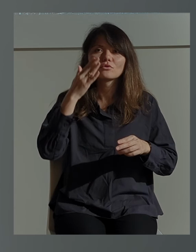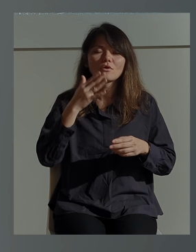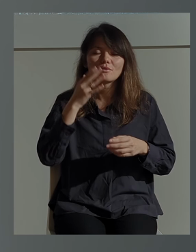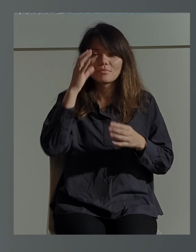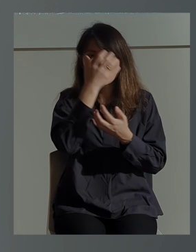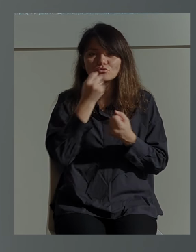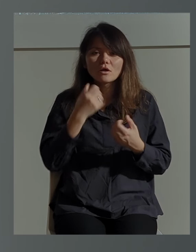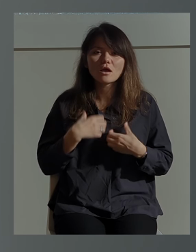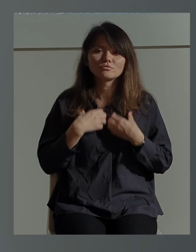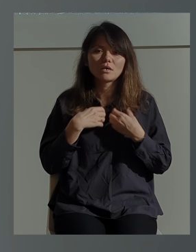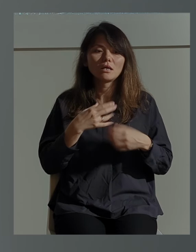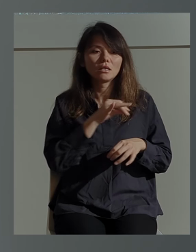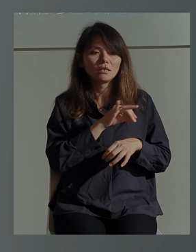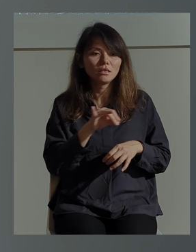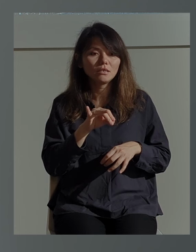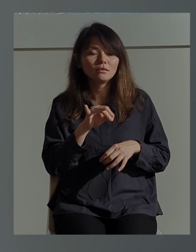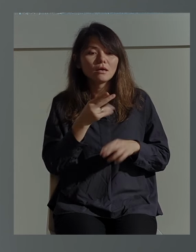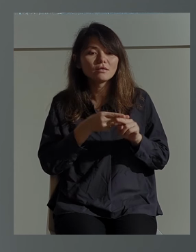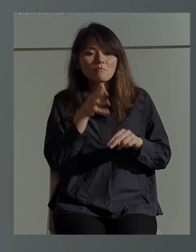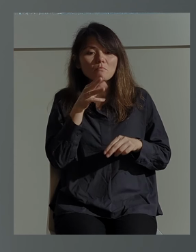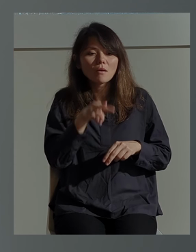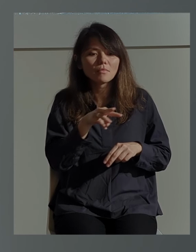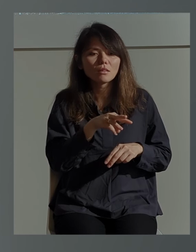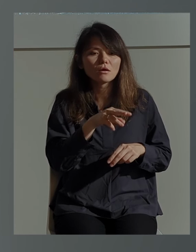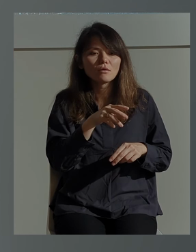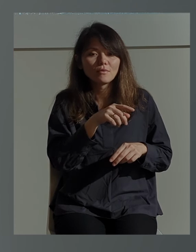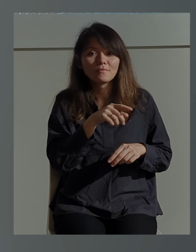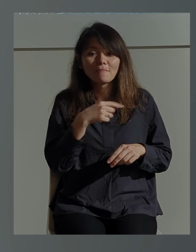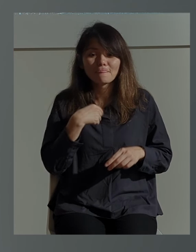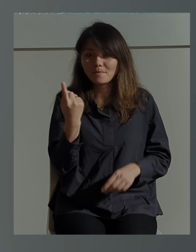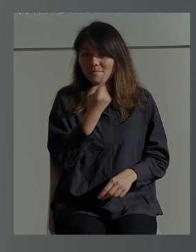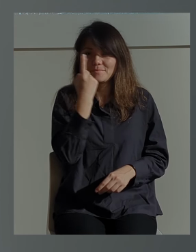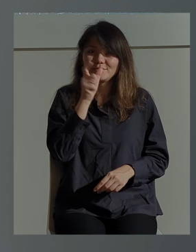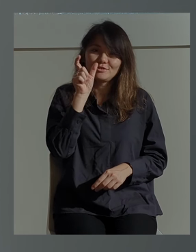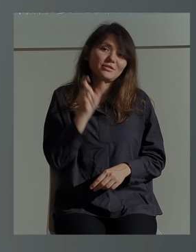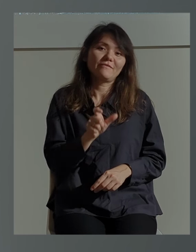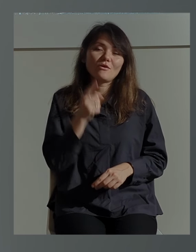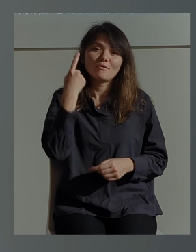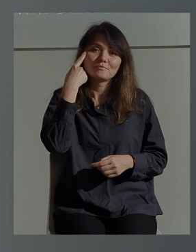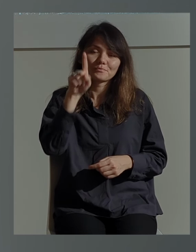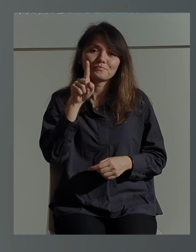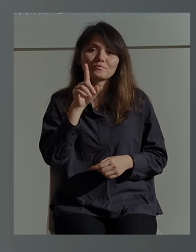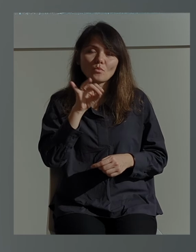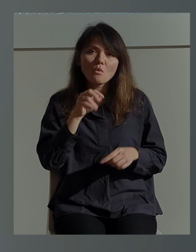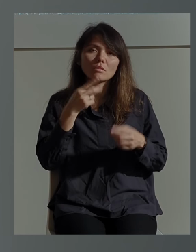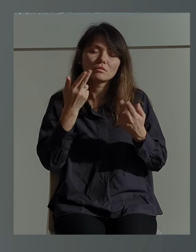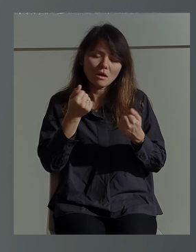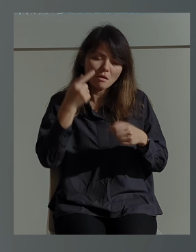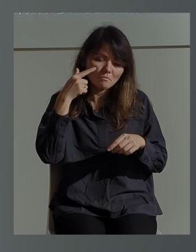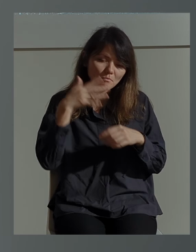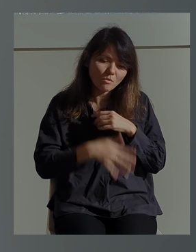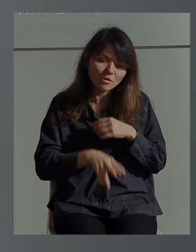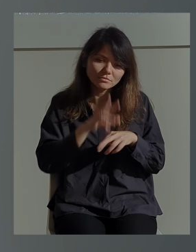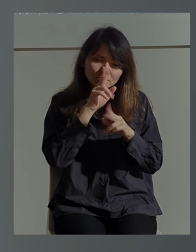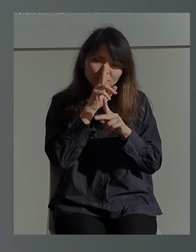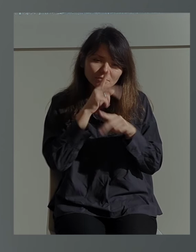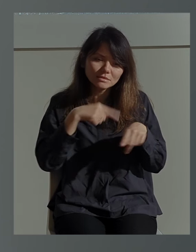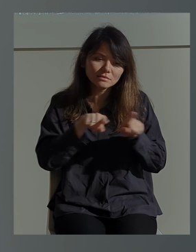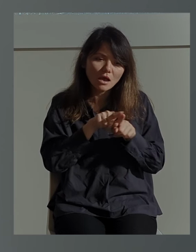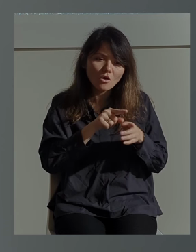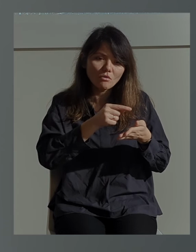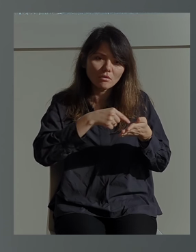на этом человеке машина ломается То есть он единственный человек который возможно бы действительно пришёл к подлинному раскаянию в результате такой процедуры